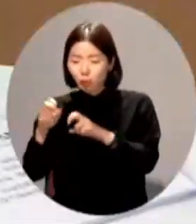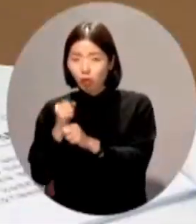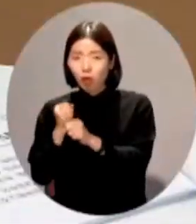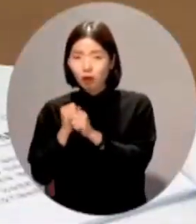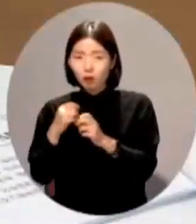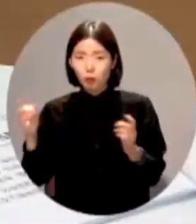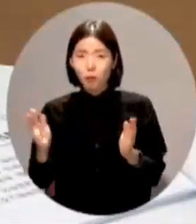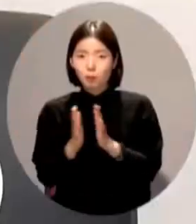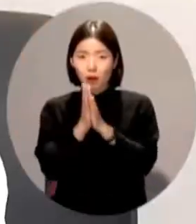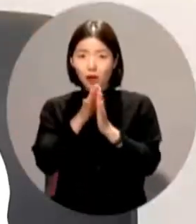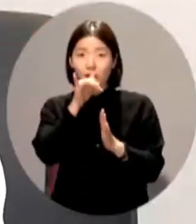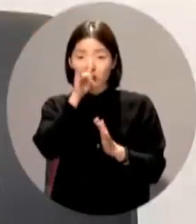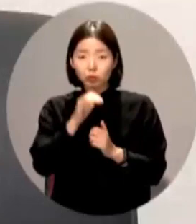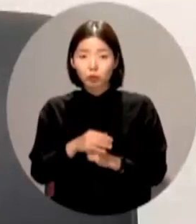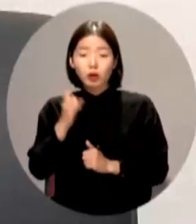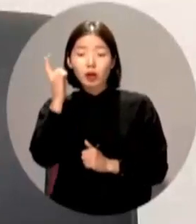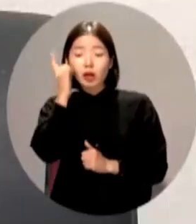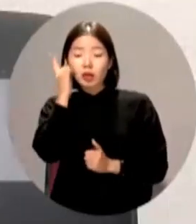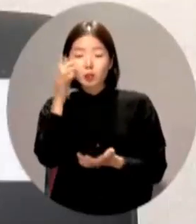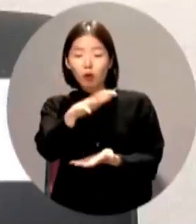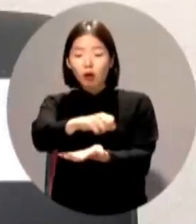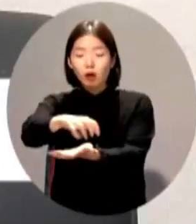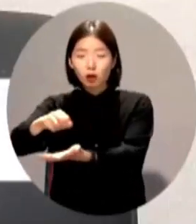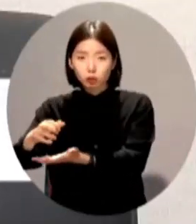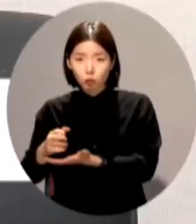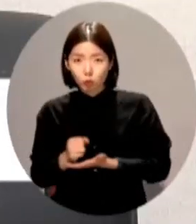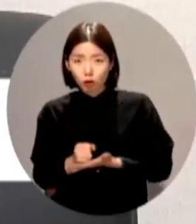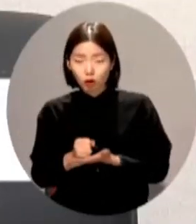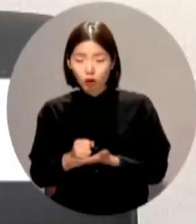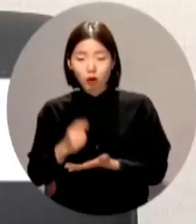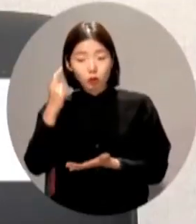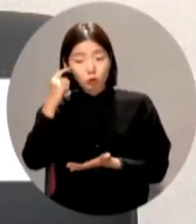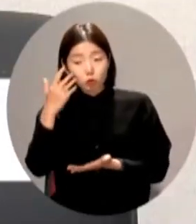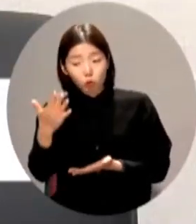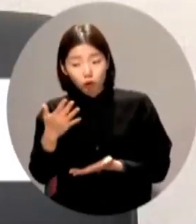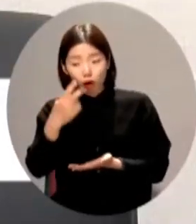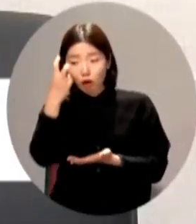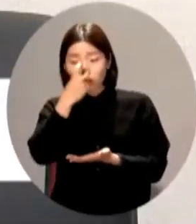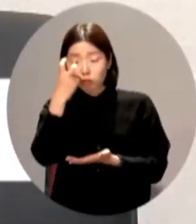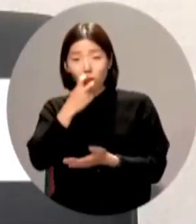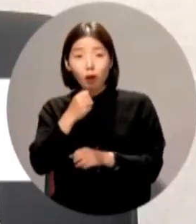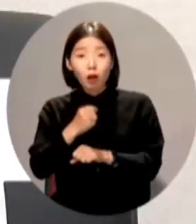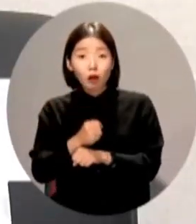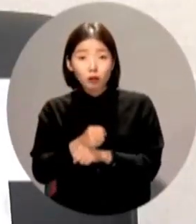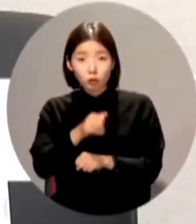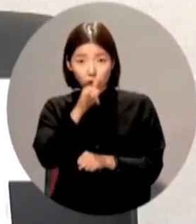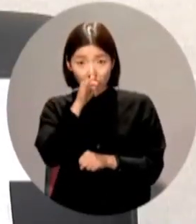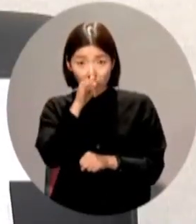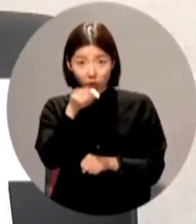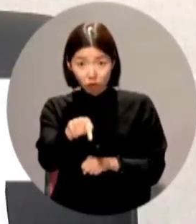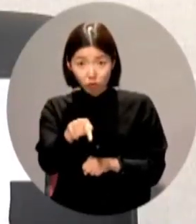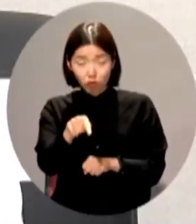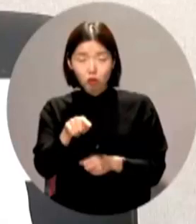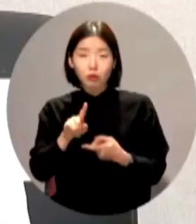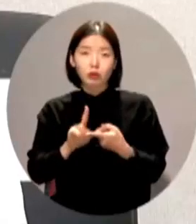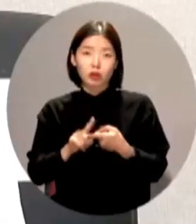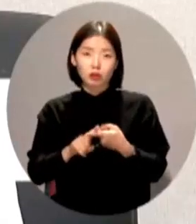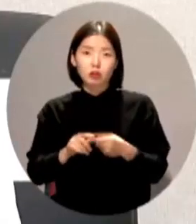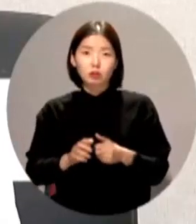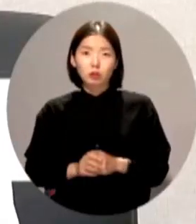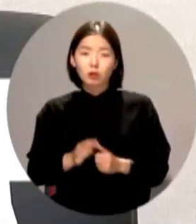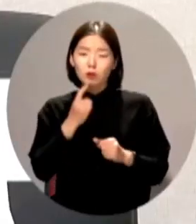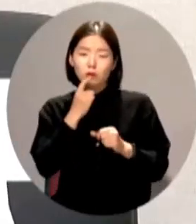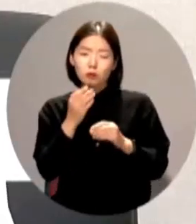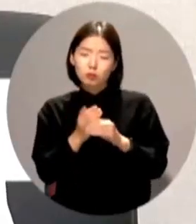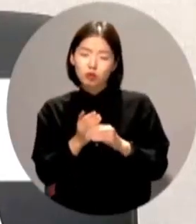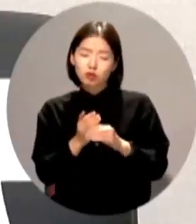맞섰습니다 핸드폰을 모아다 놓고 여론 조사에 의해 따고 한다면 이것은 은 에